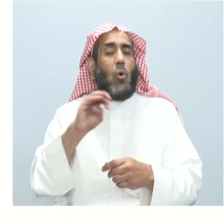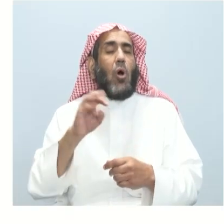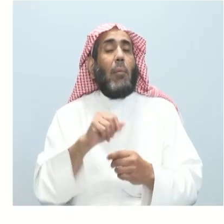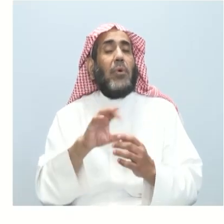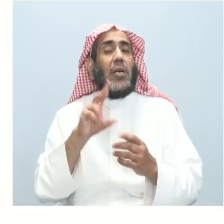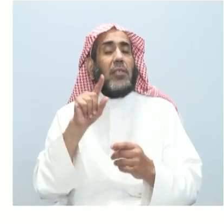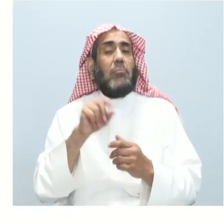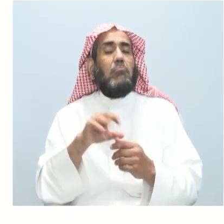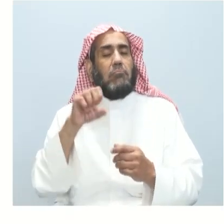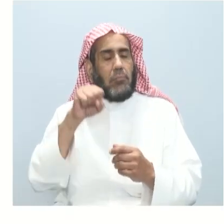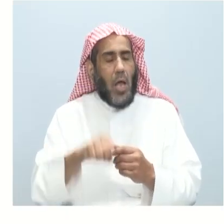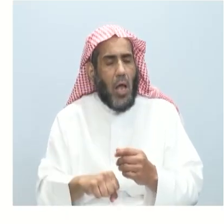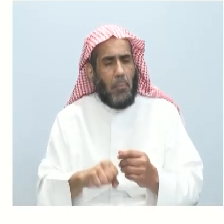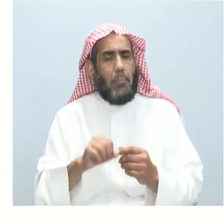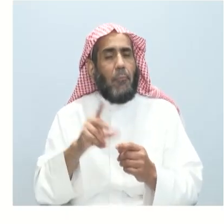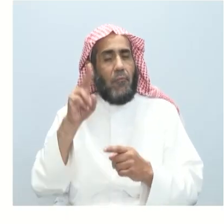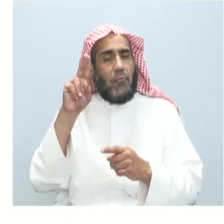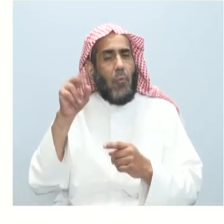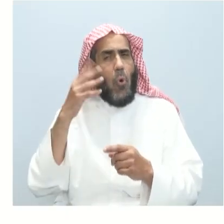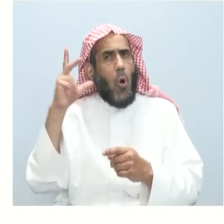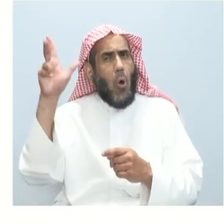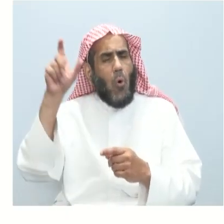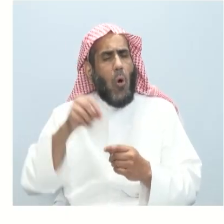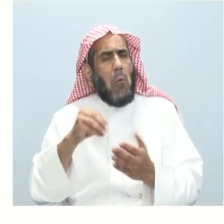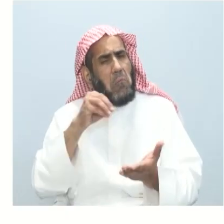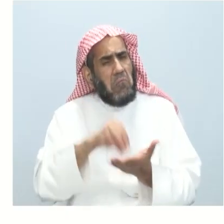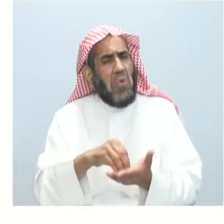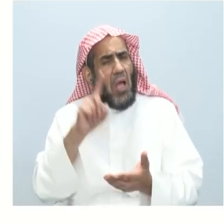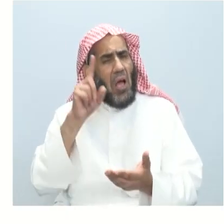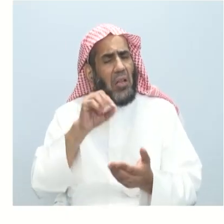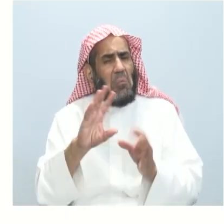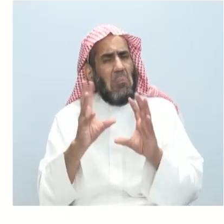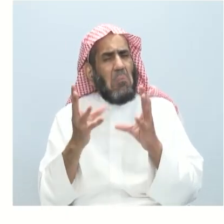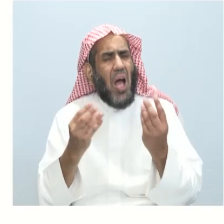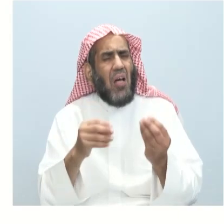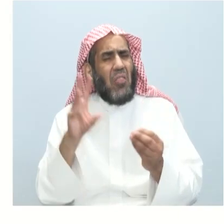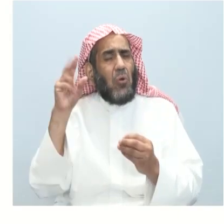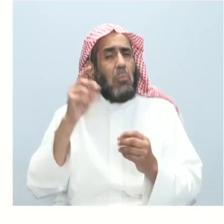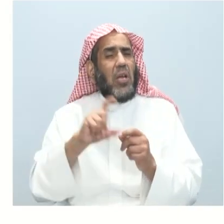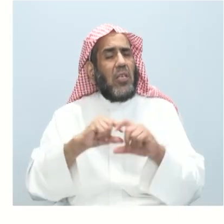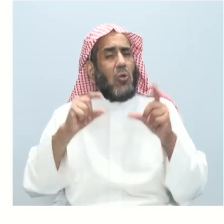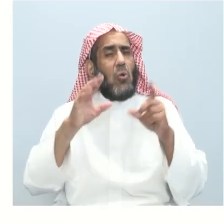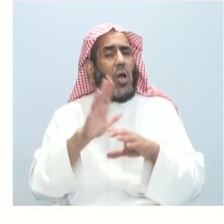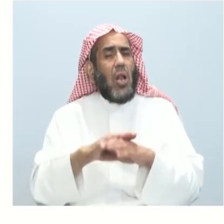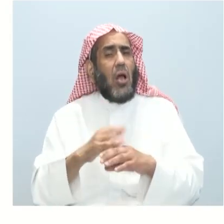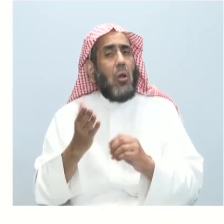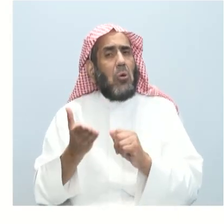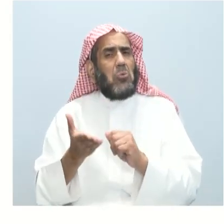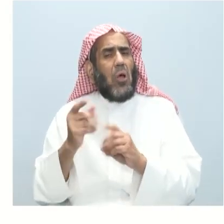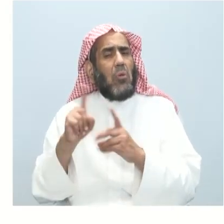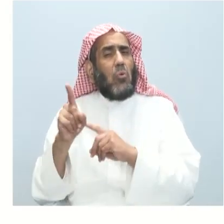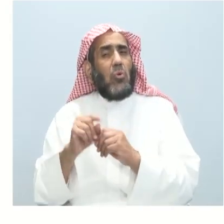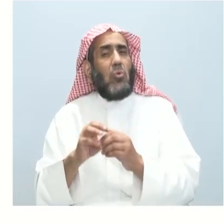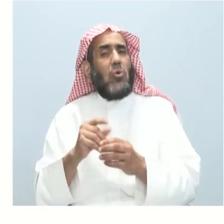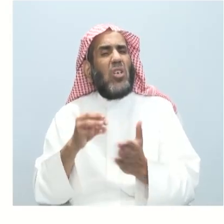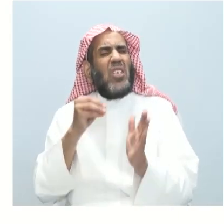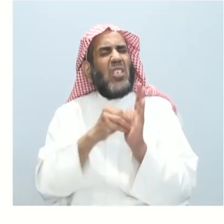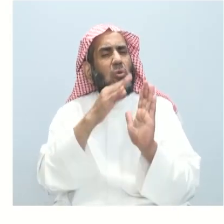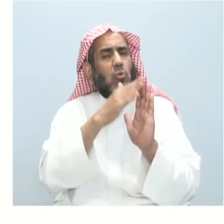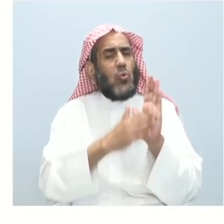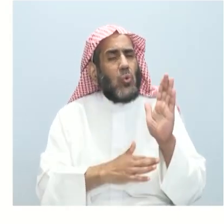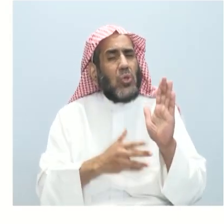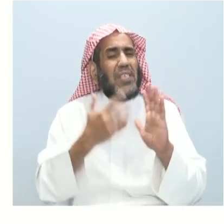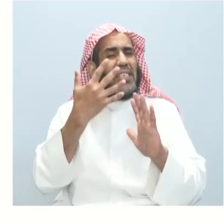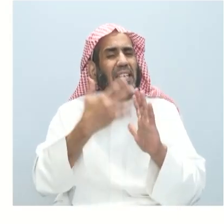احسنتم نعم يتصور ووقوع الخطا من بعض العلماء يدل على ان التعظيم يكون للنص صوص